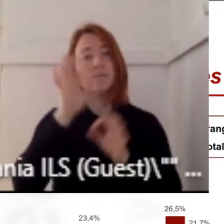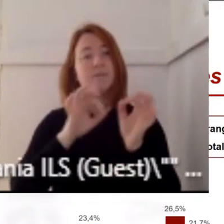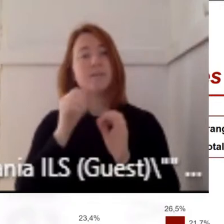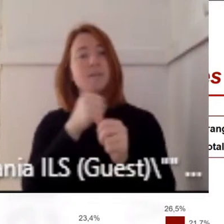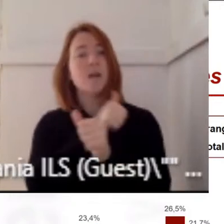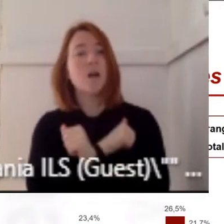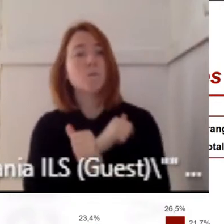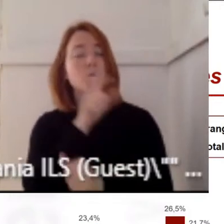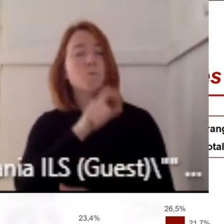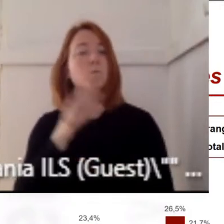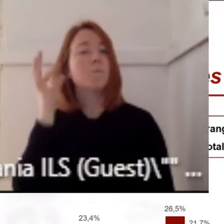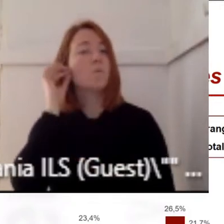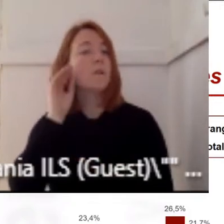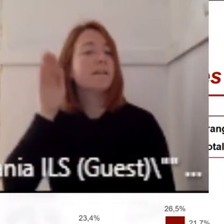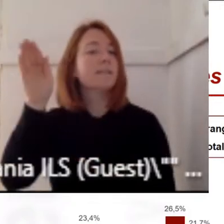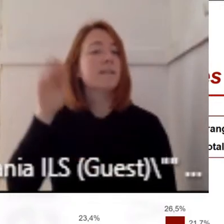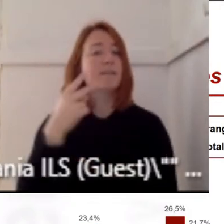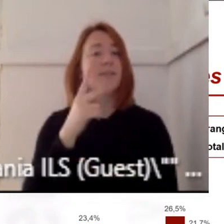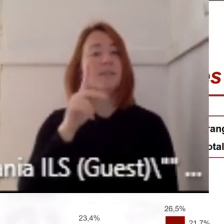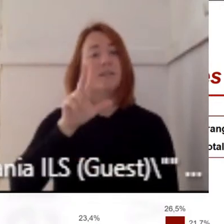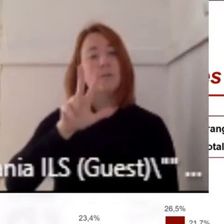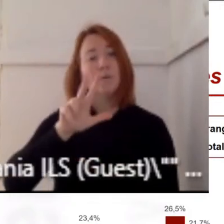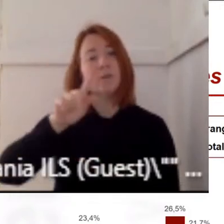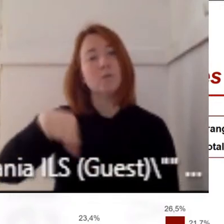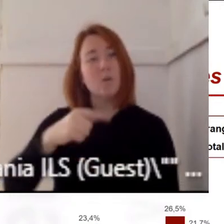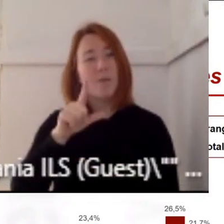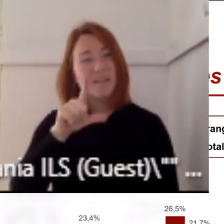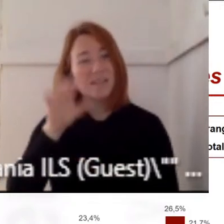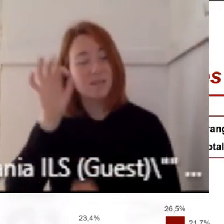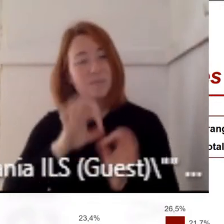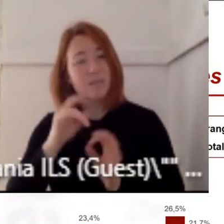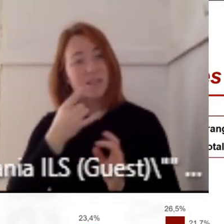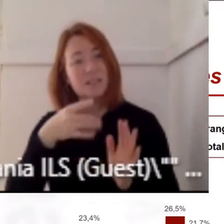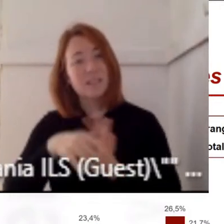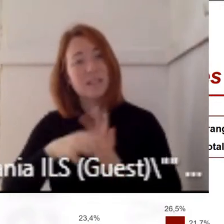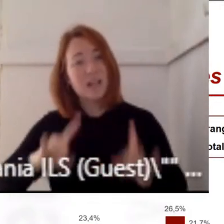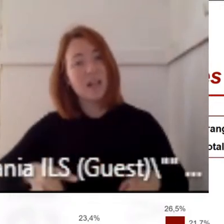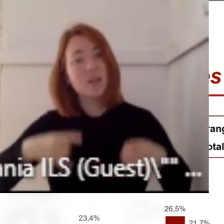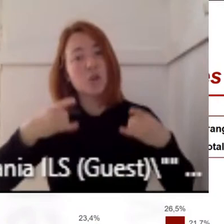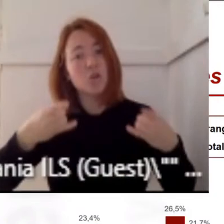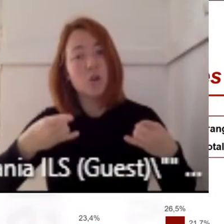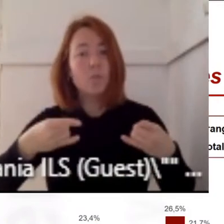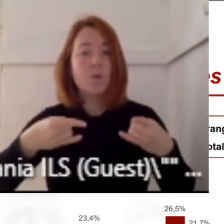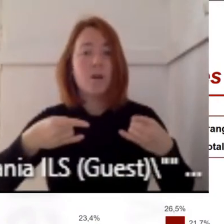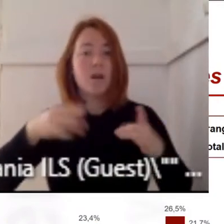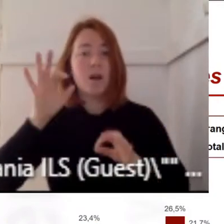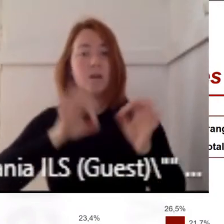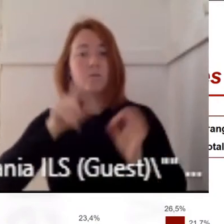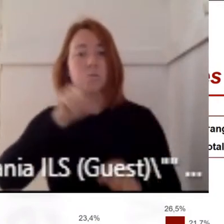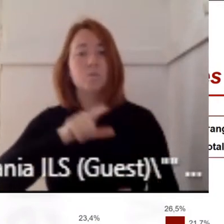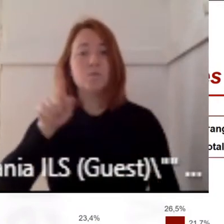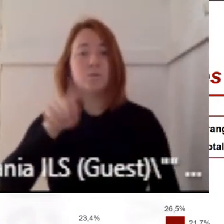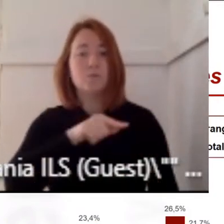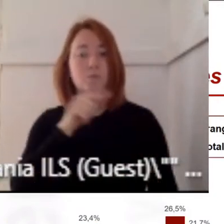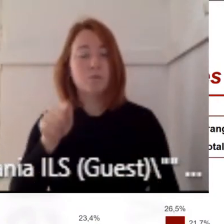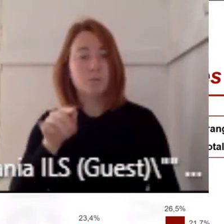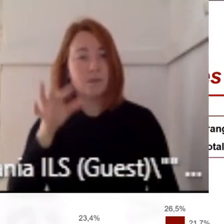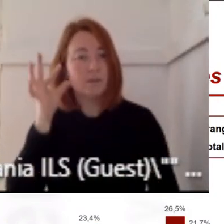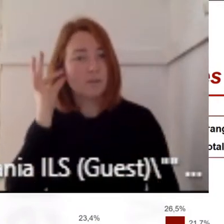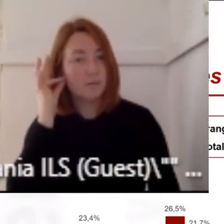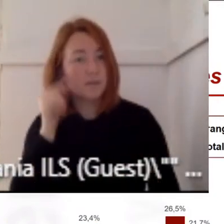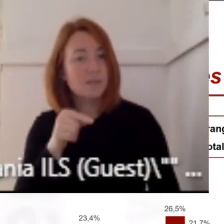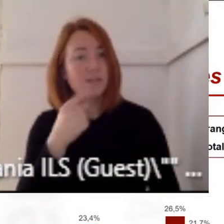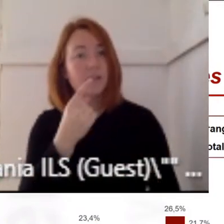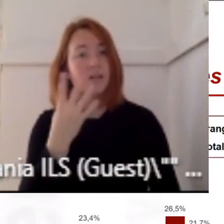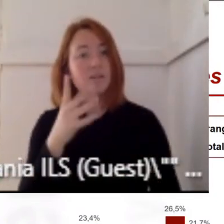estrangeres és del 28,7%, per tant, el doble que la taxa d'atur del total de dones, que és el 14,3%,